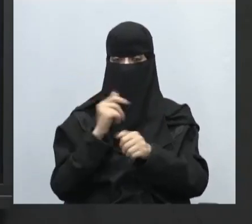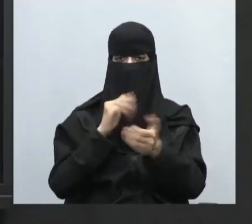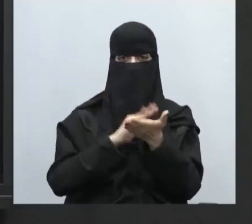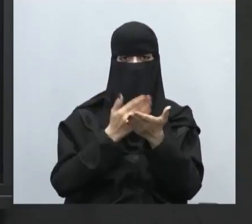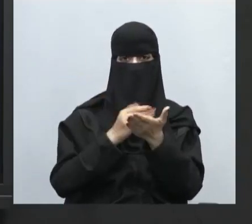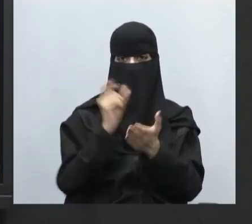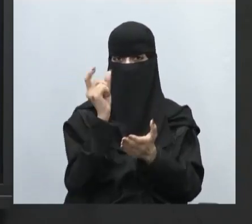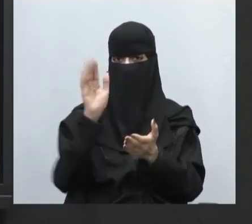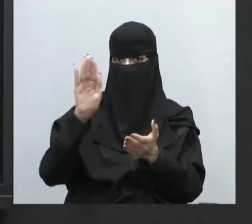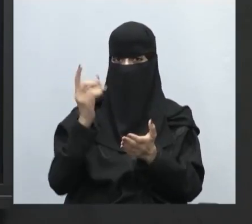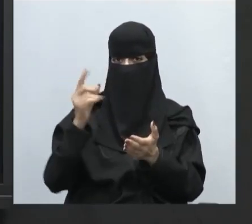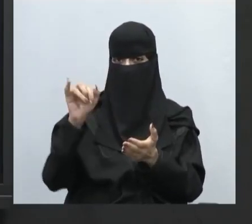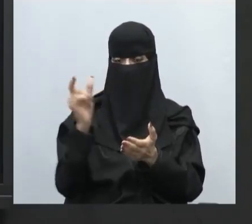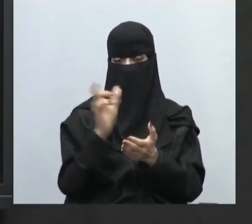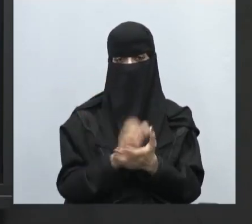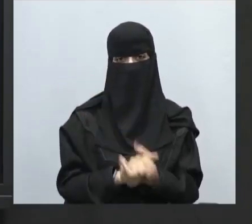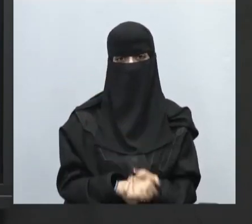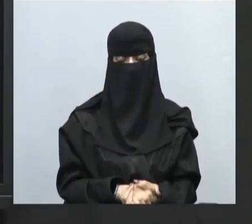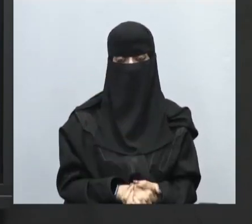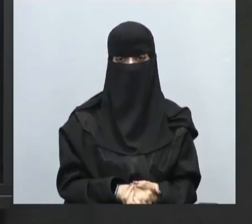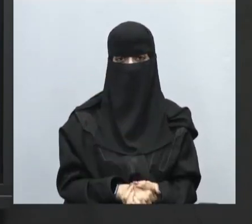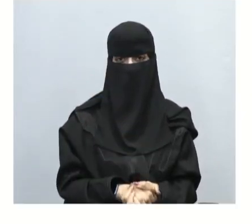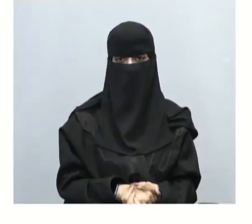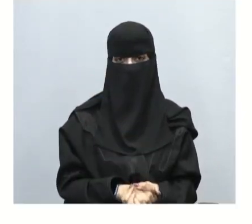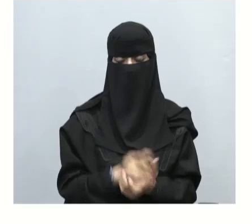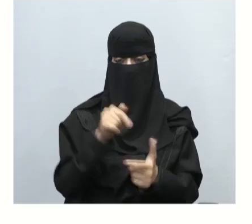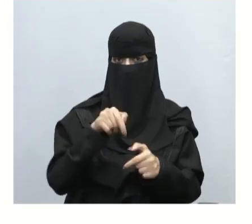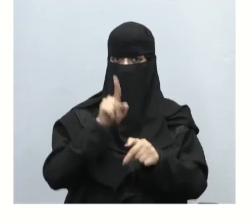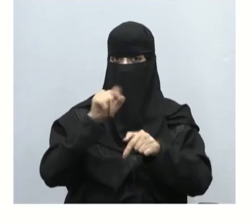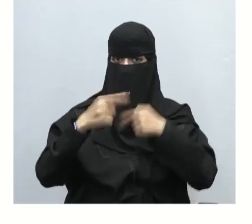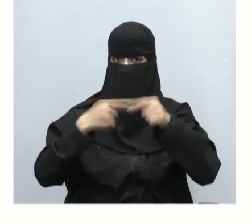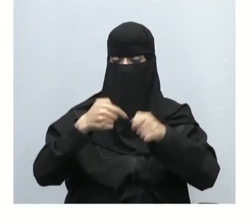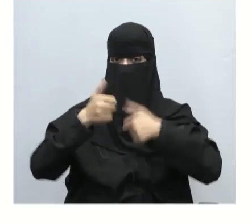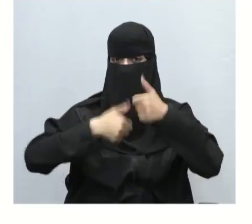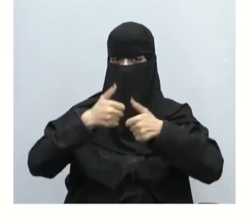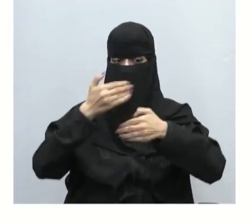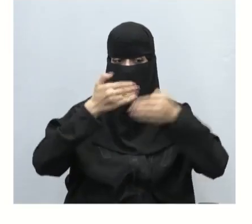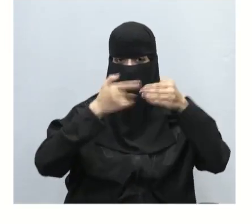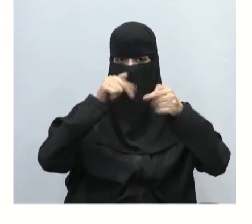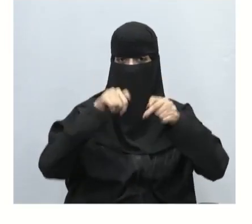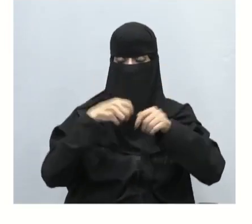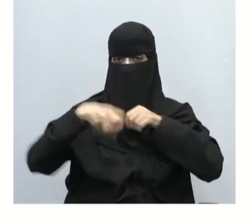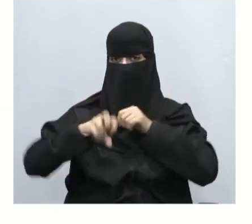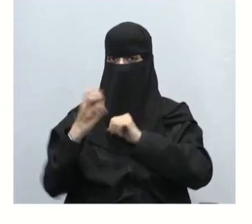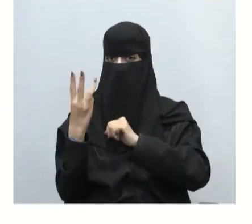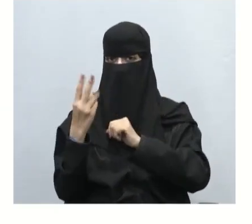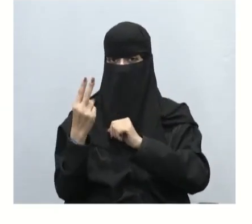وزميلتي في لغه الاشاره الاستاذ نسرين النصار اذا لدينا الاختبار التراكمي للفصل